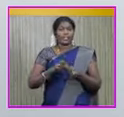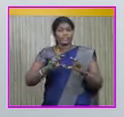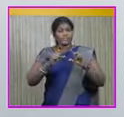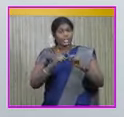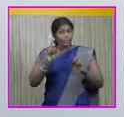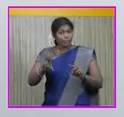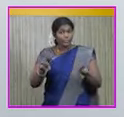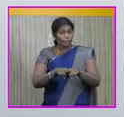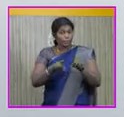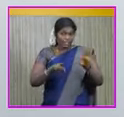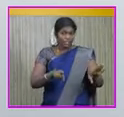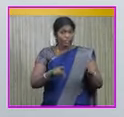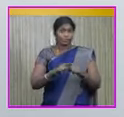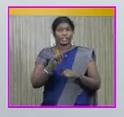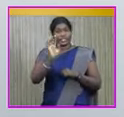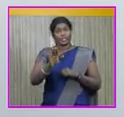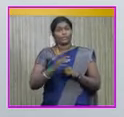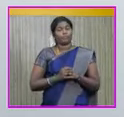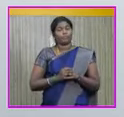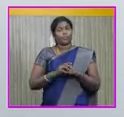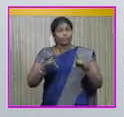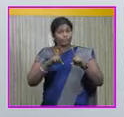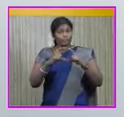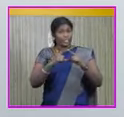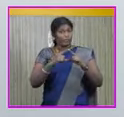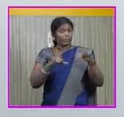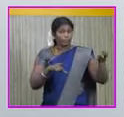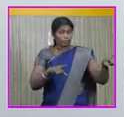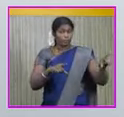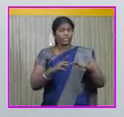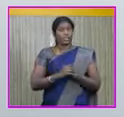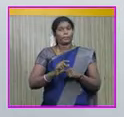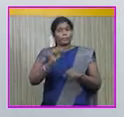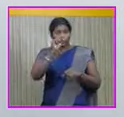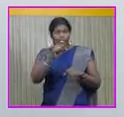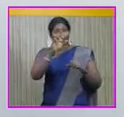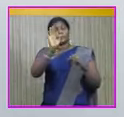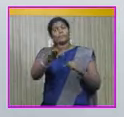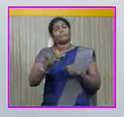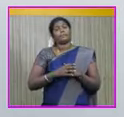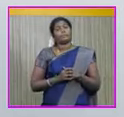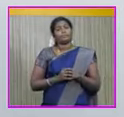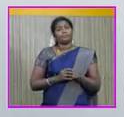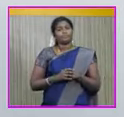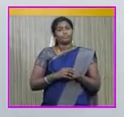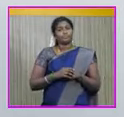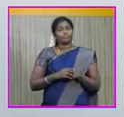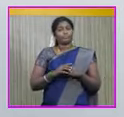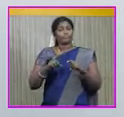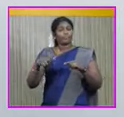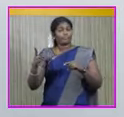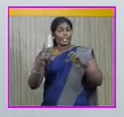வடிவொப்புமை குறியானது நிச்சயமாக வடிவொத்த முக்கோணங்களை குறிக்கத்தான் பயன்படும், சர்வசம முக்கோணங்களை அல்ல,